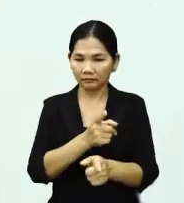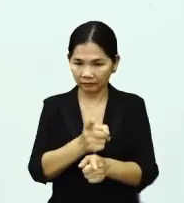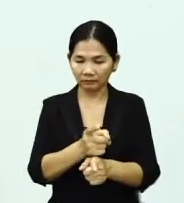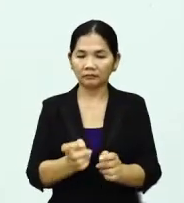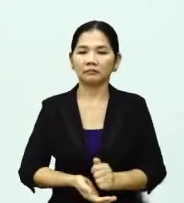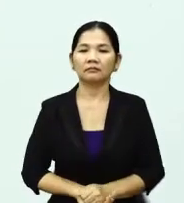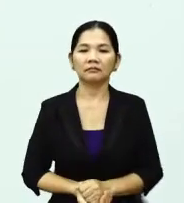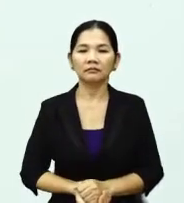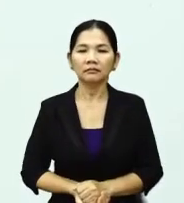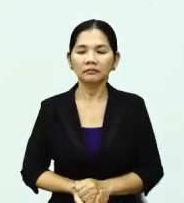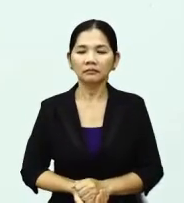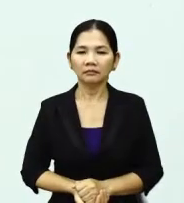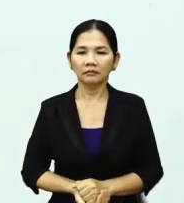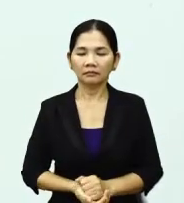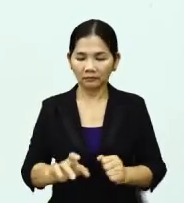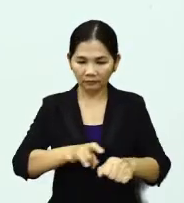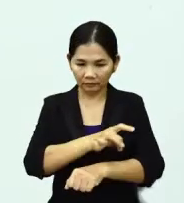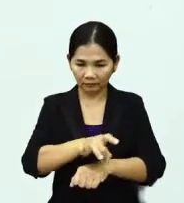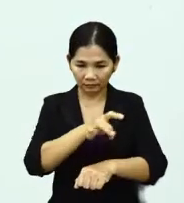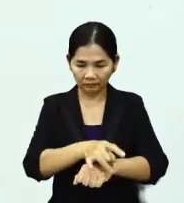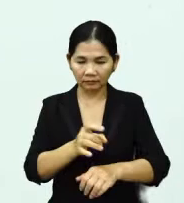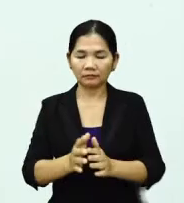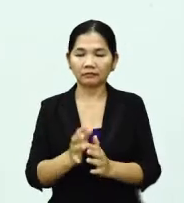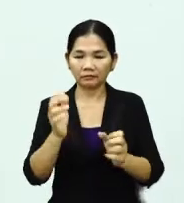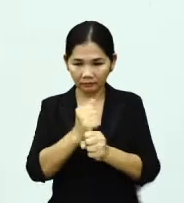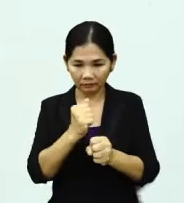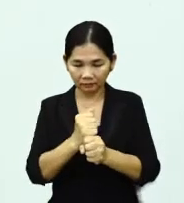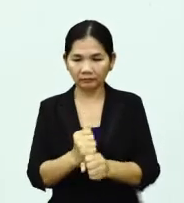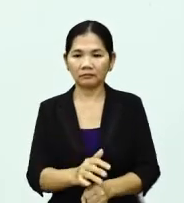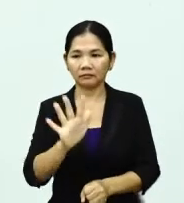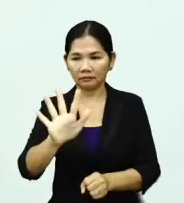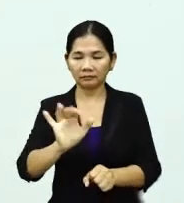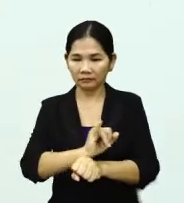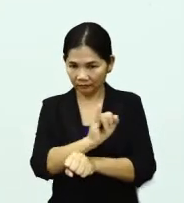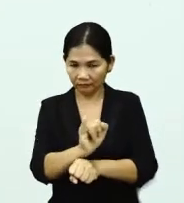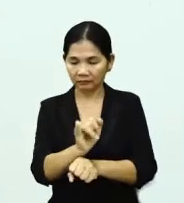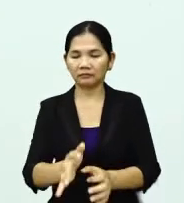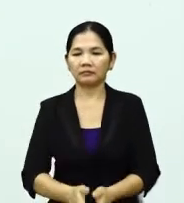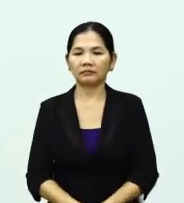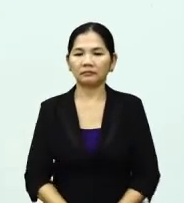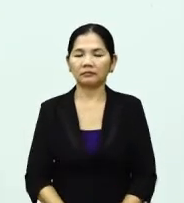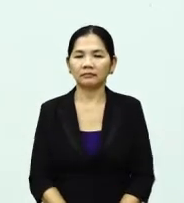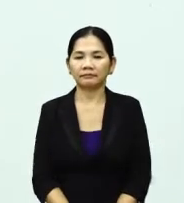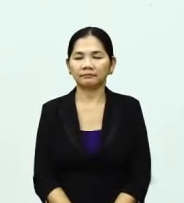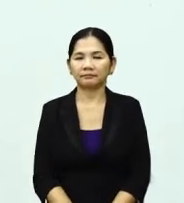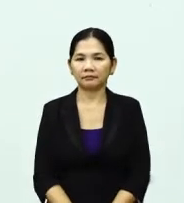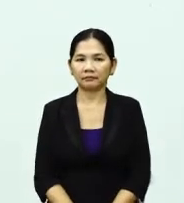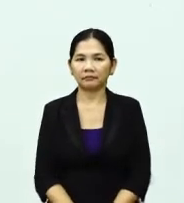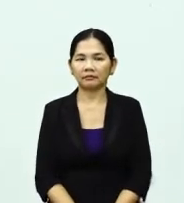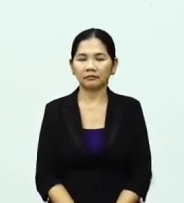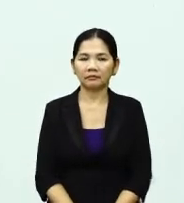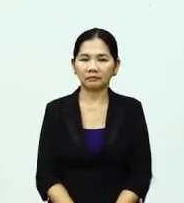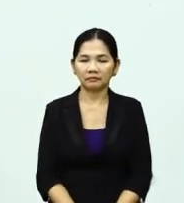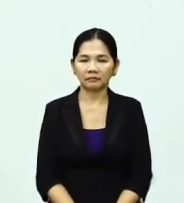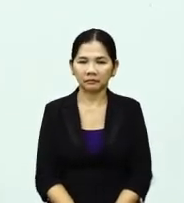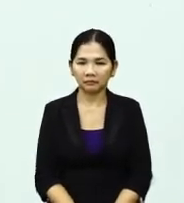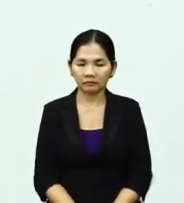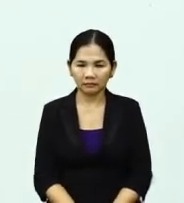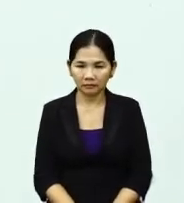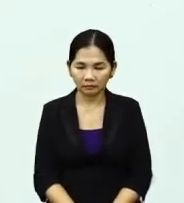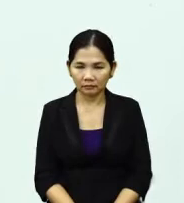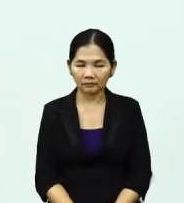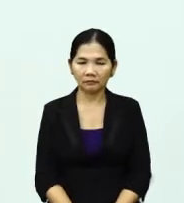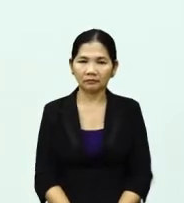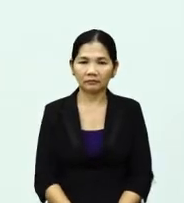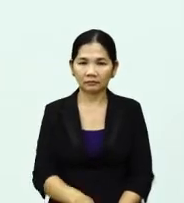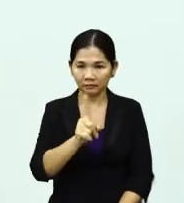ạ khá nìa. Ta lấy nó cụ tục phê ở con thuốc tình ạ khá nìa pram nì tì nè con nè. Ta. Mùi xâm nô mùi nì tì, xâm nô